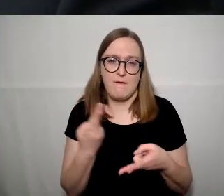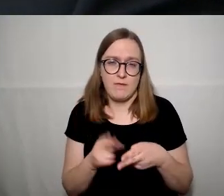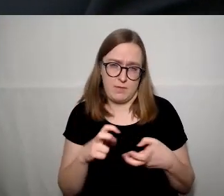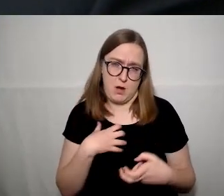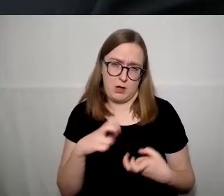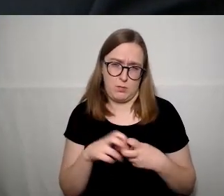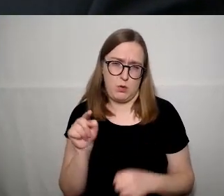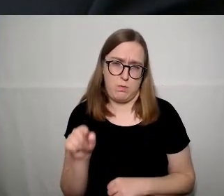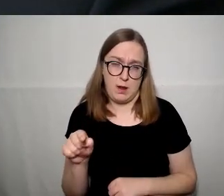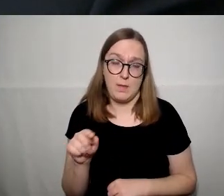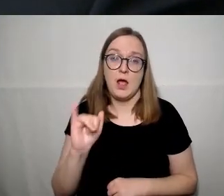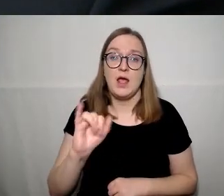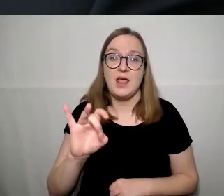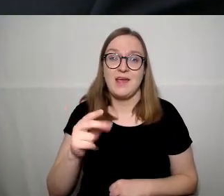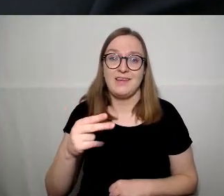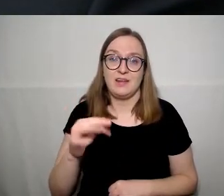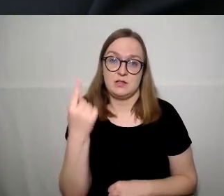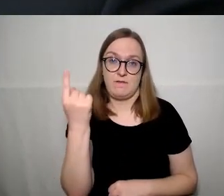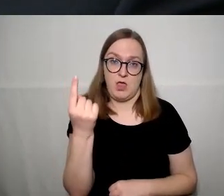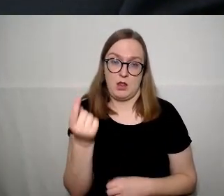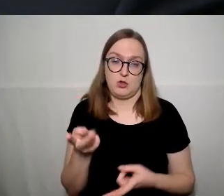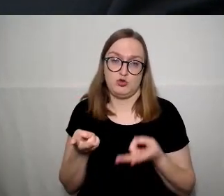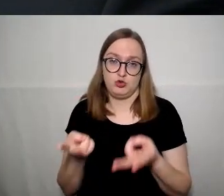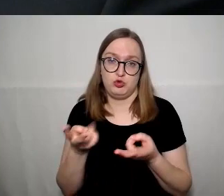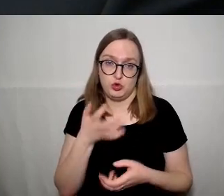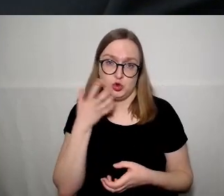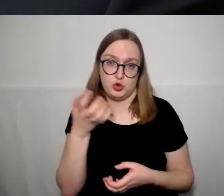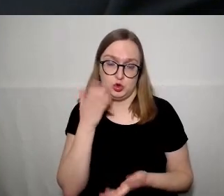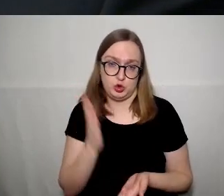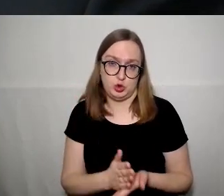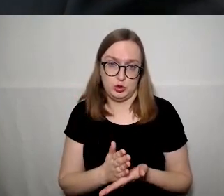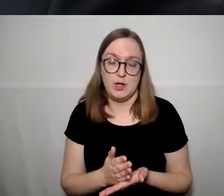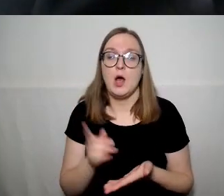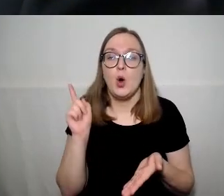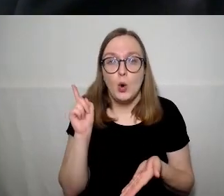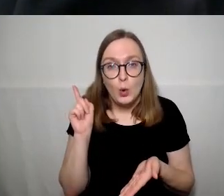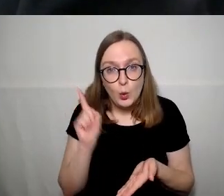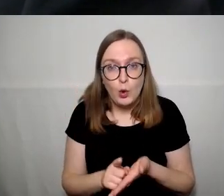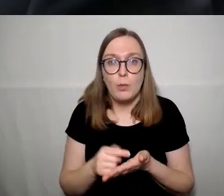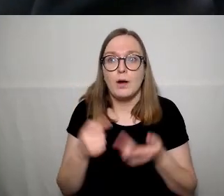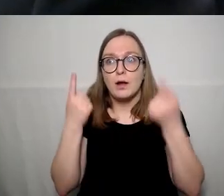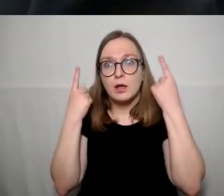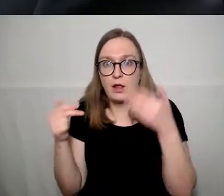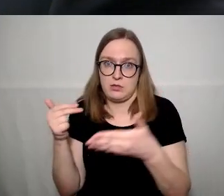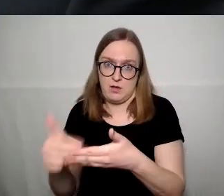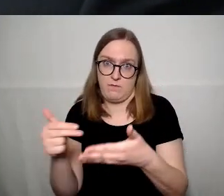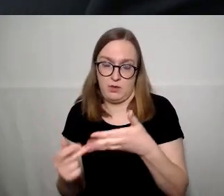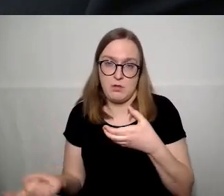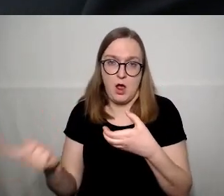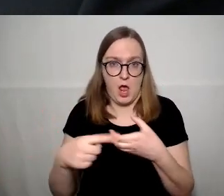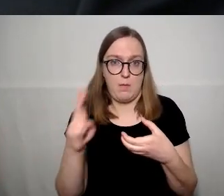tai Ignitis gamyba šilumos gaminama. Reikalinga plėsti tų tinklą, kas galėtų būti dar.